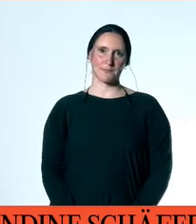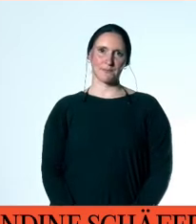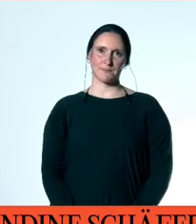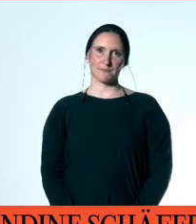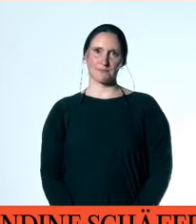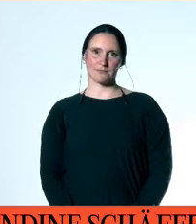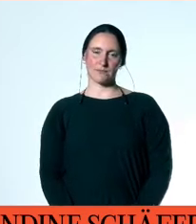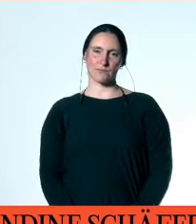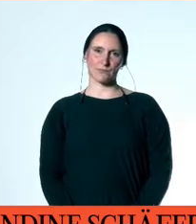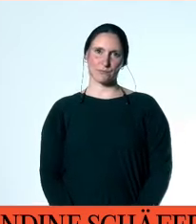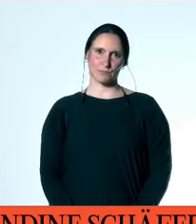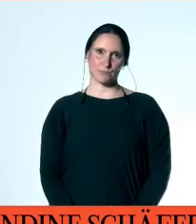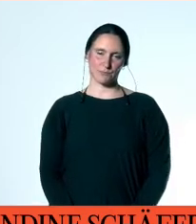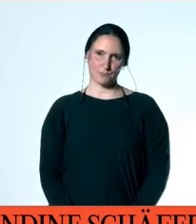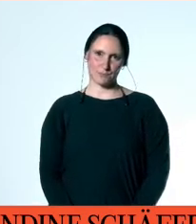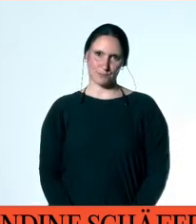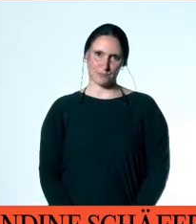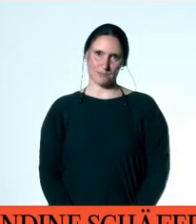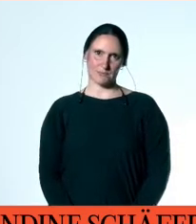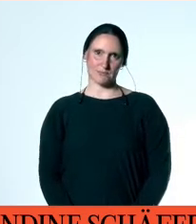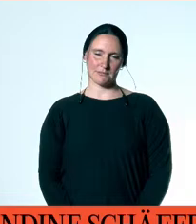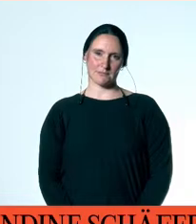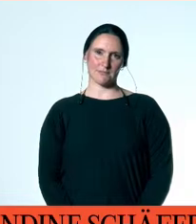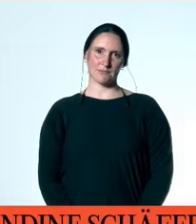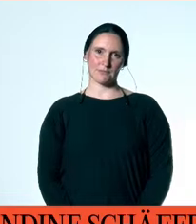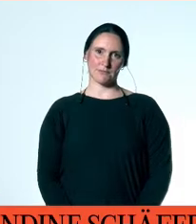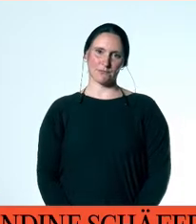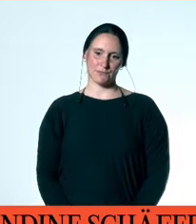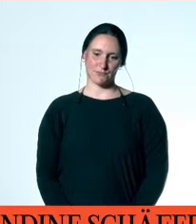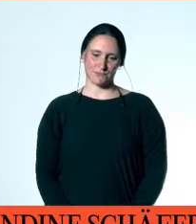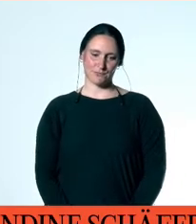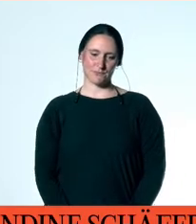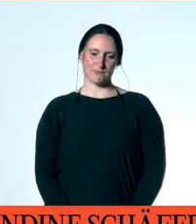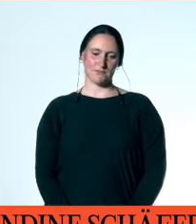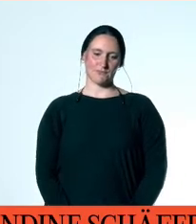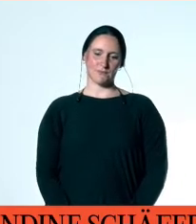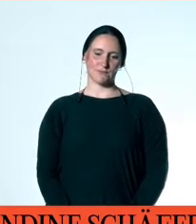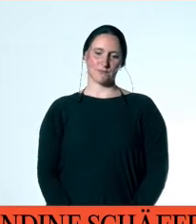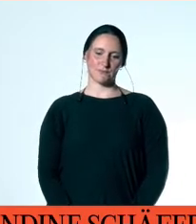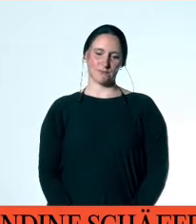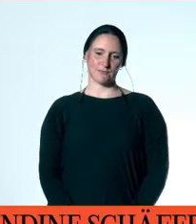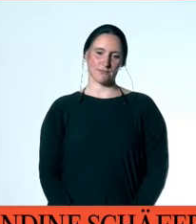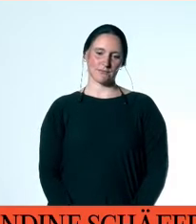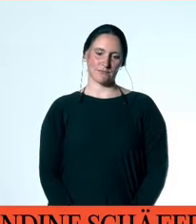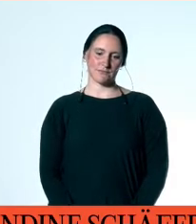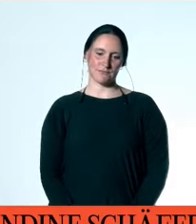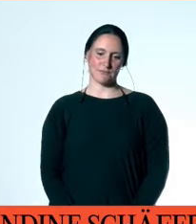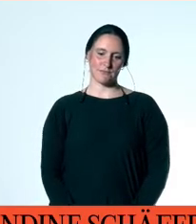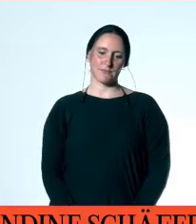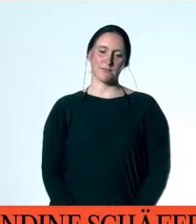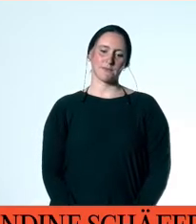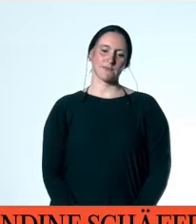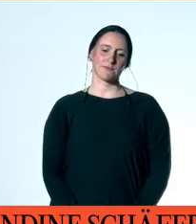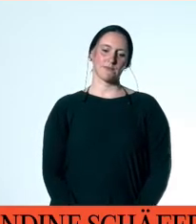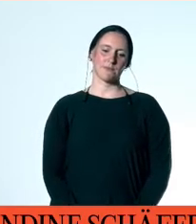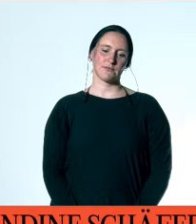gemeinsam überlegt haben, gedacht haben, aber auch sehr, sehr schöne Momente gemeinsam erlebt haben. Das heißt, es ist im Grunde